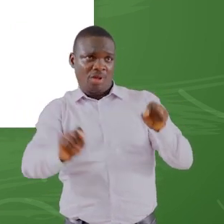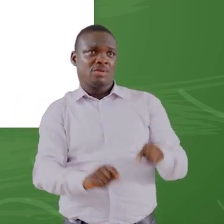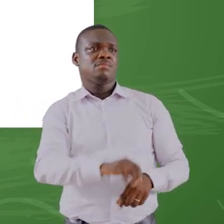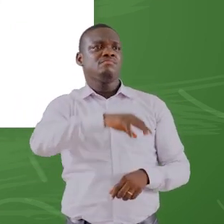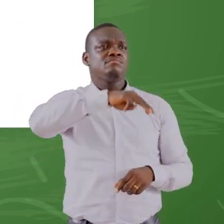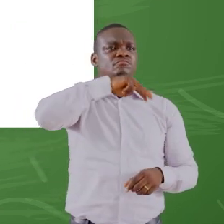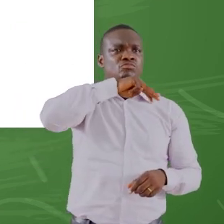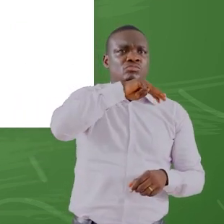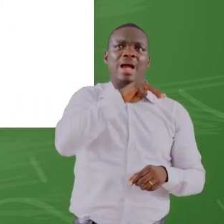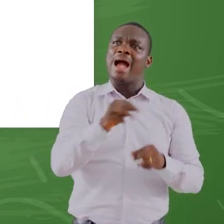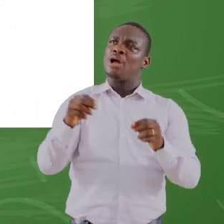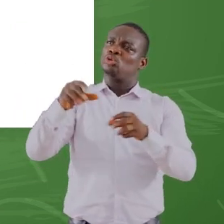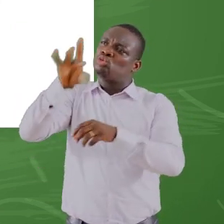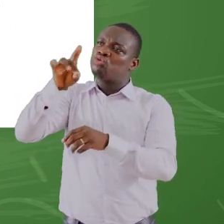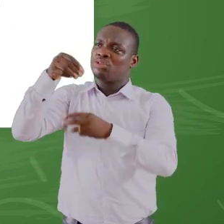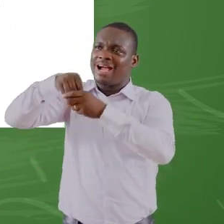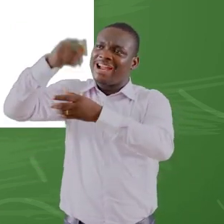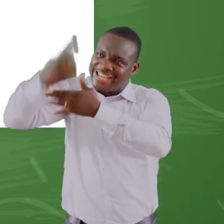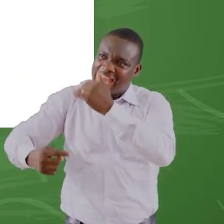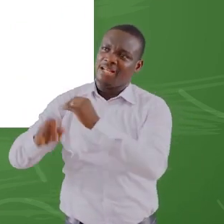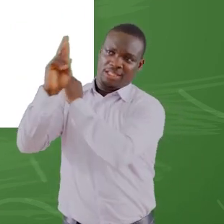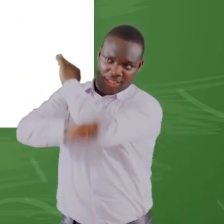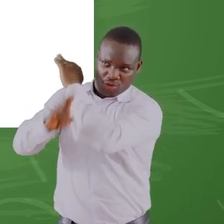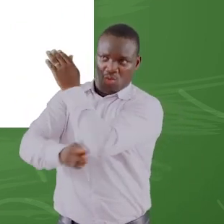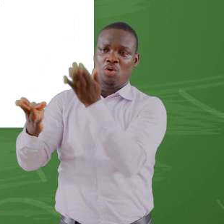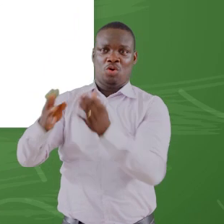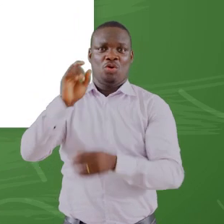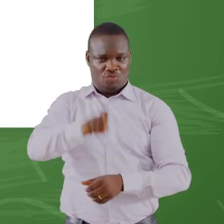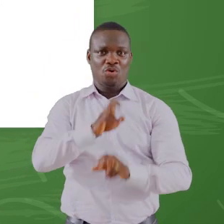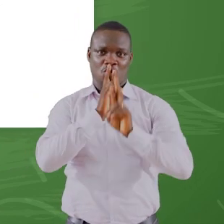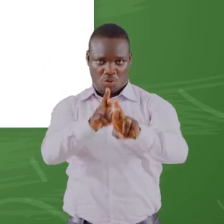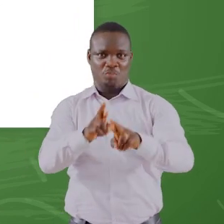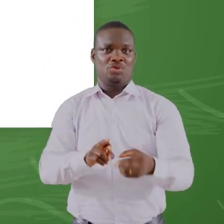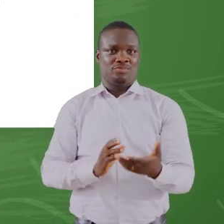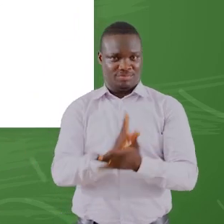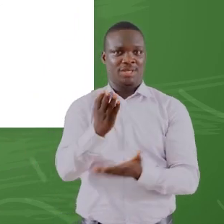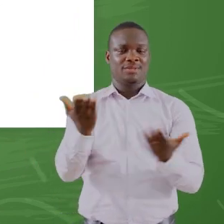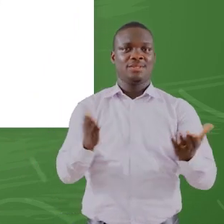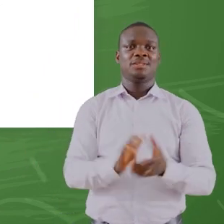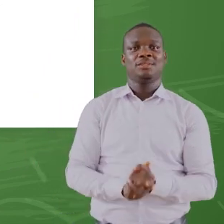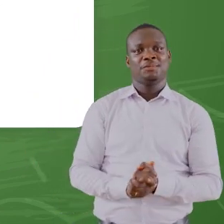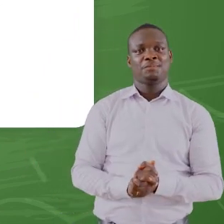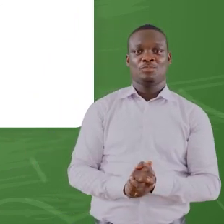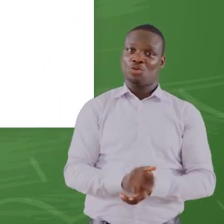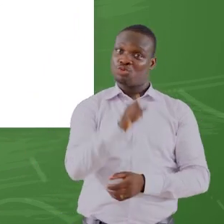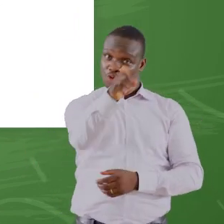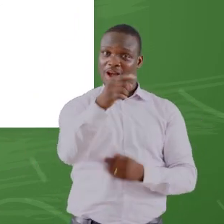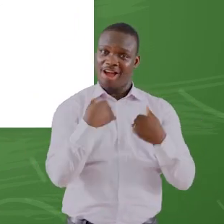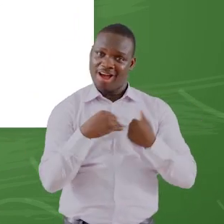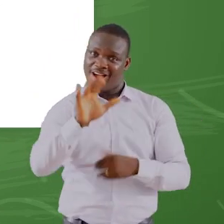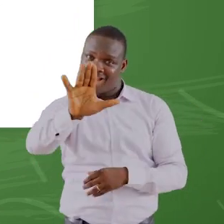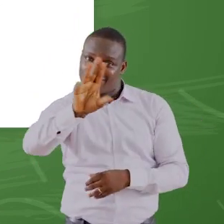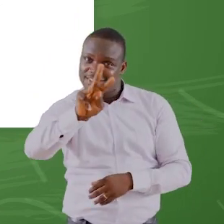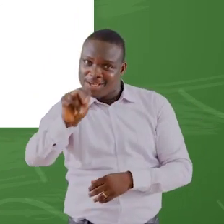ou les régions dans lesquelles on les trouve. Vous avez